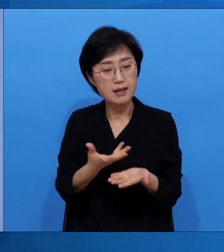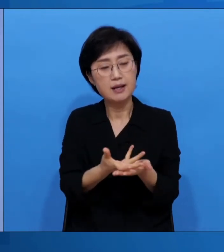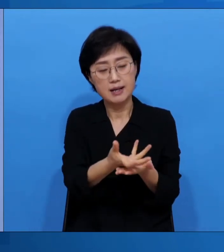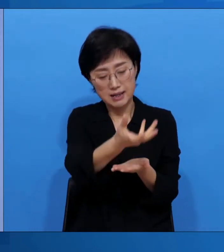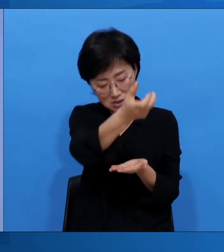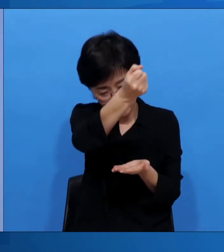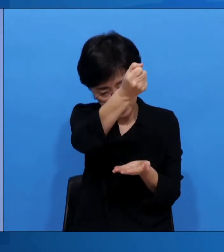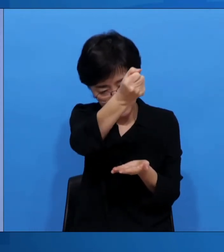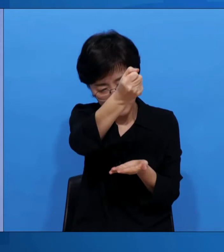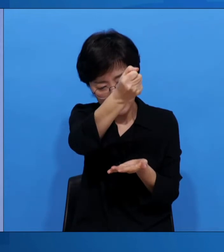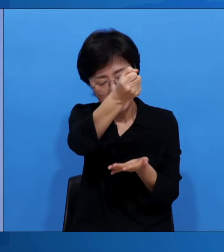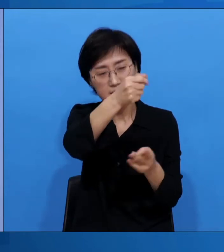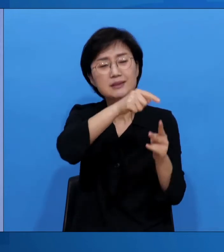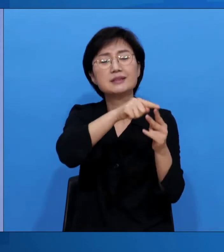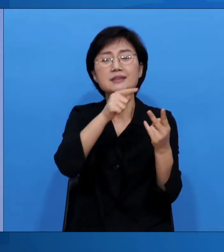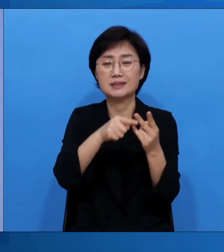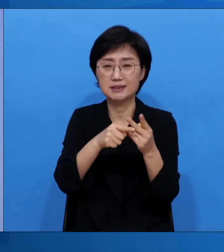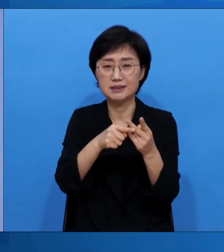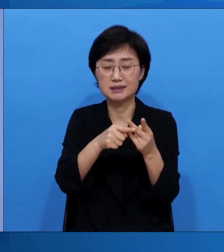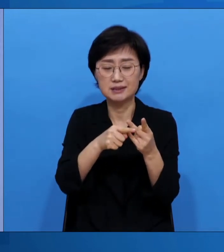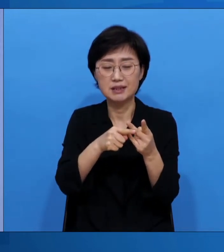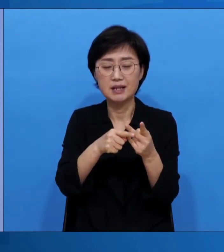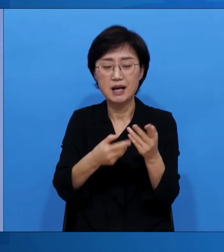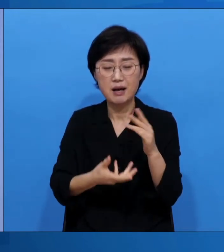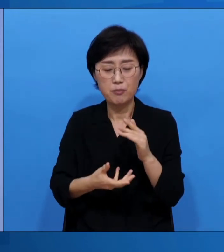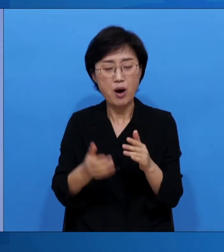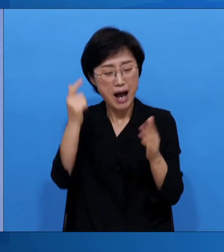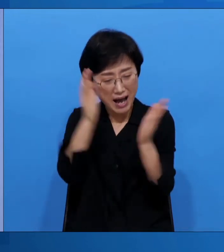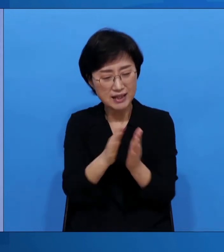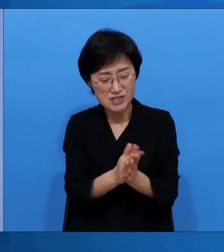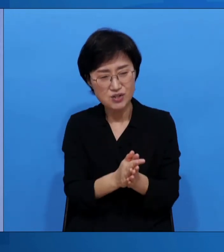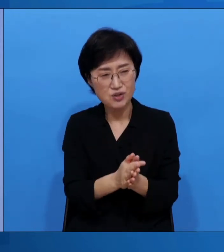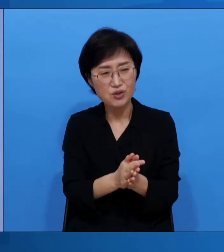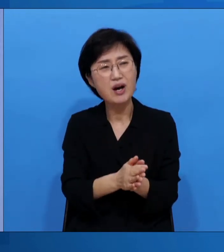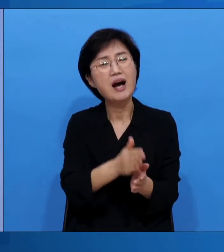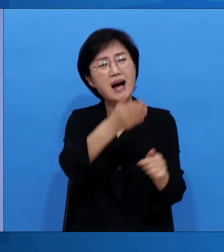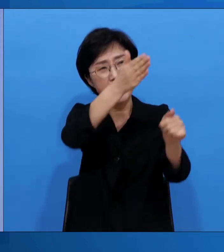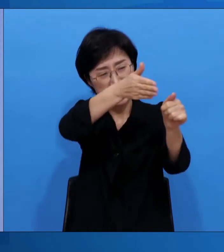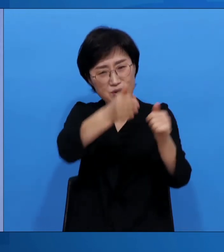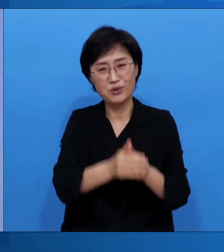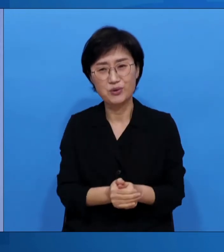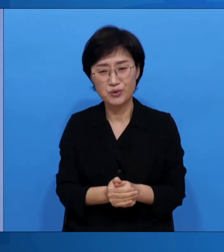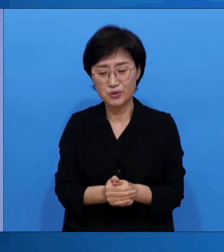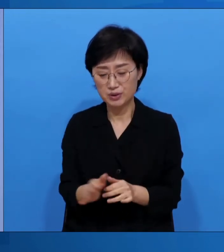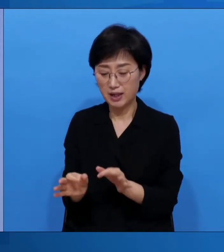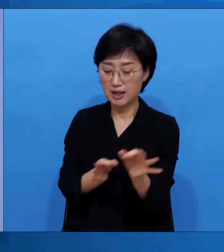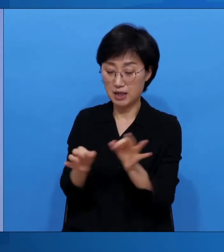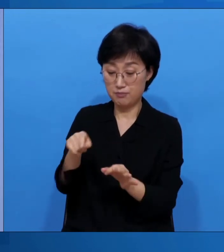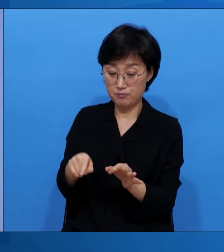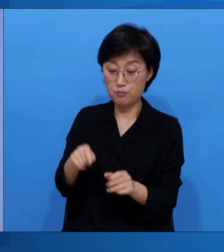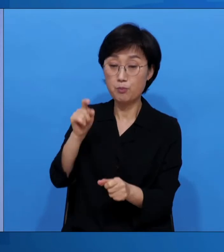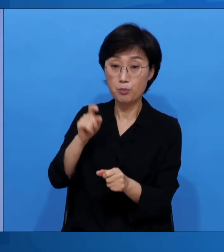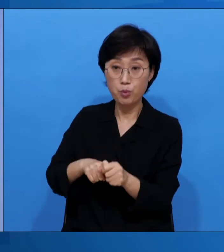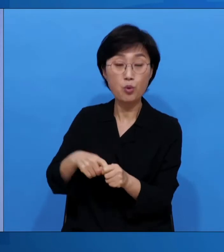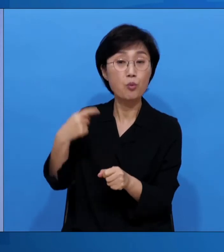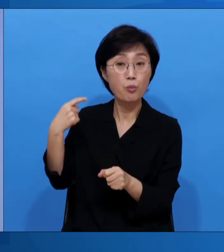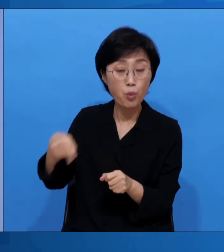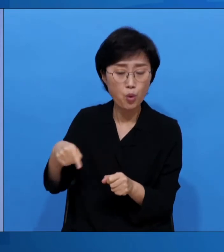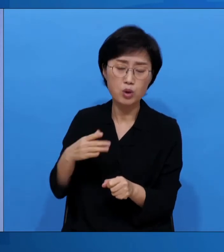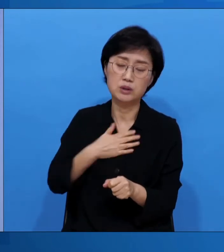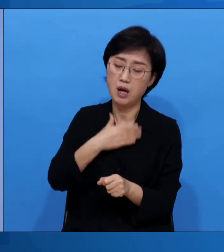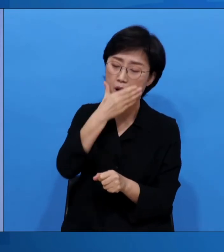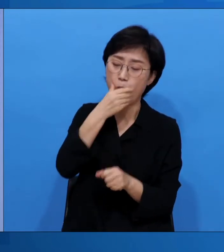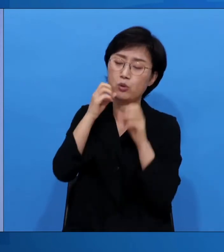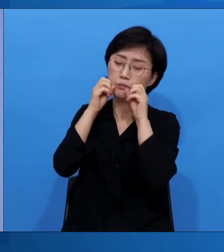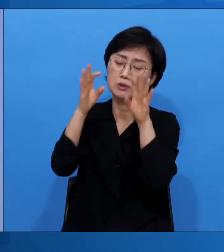알아서 하십시오. Lord, whether you take away my business or bless my business, you 저는 do 내 what you 사업 need to do. 쳐가지고 복음 전하겠습니다. But through my business, I will share